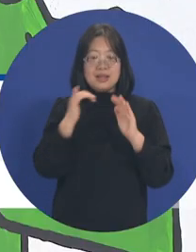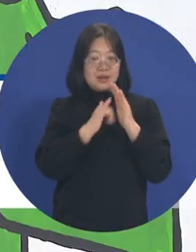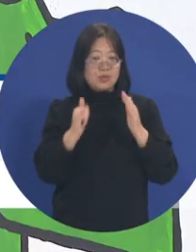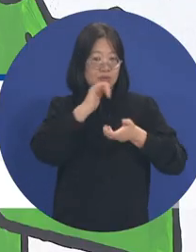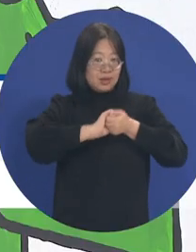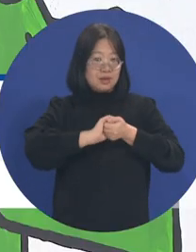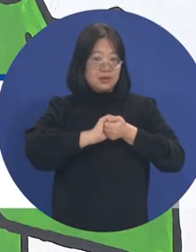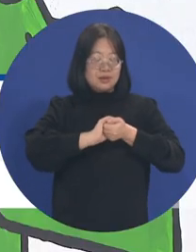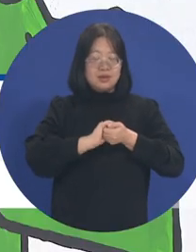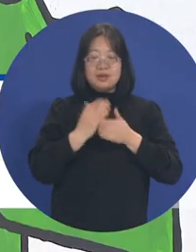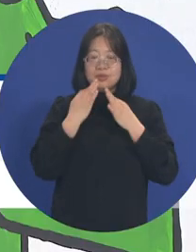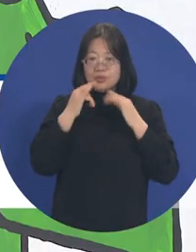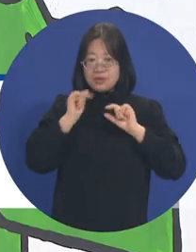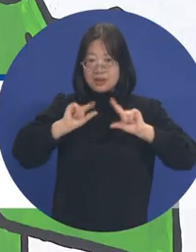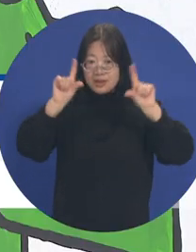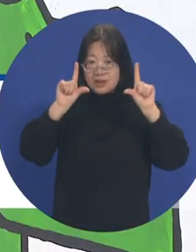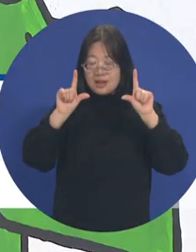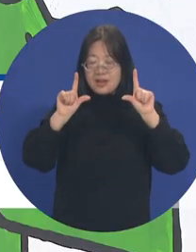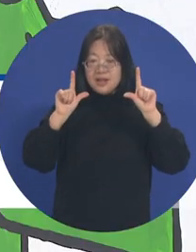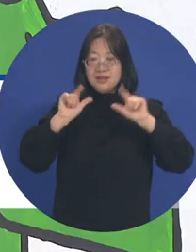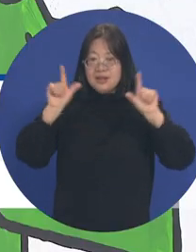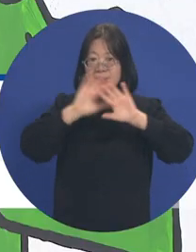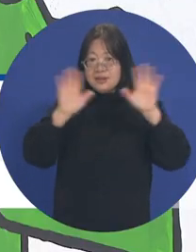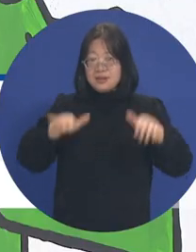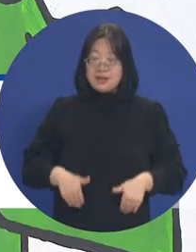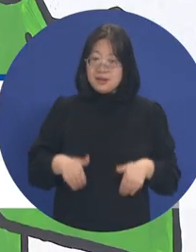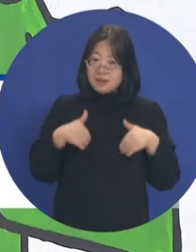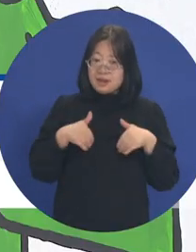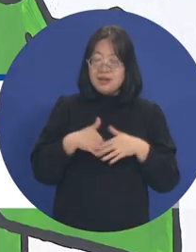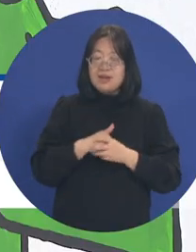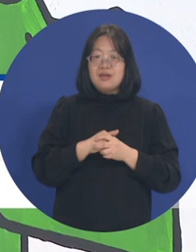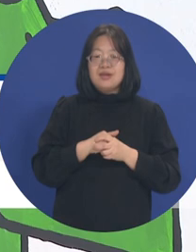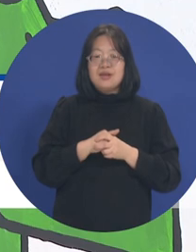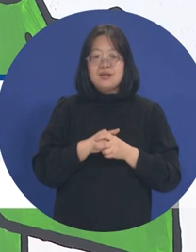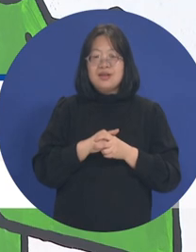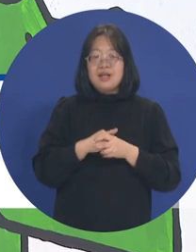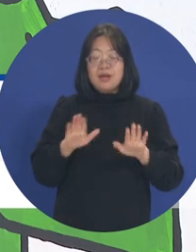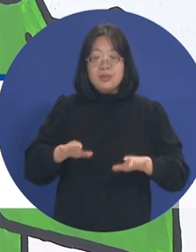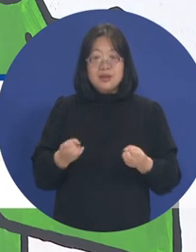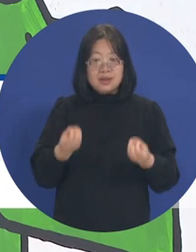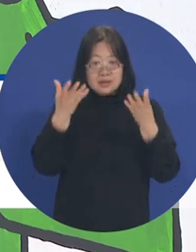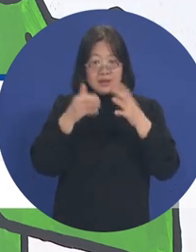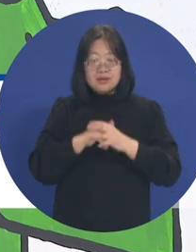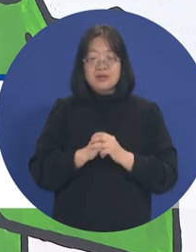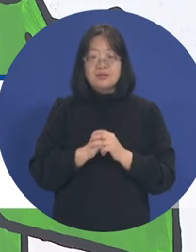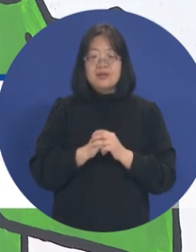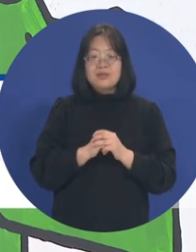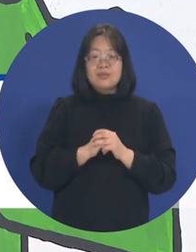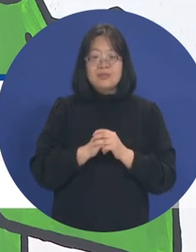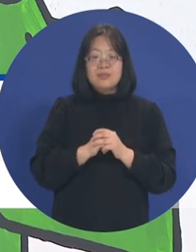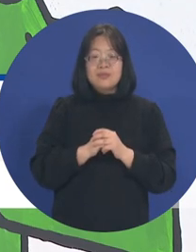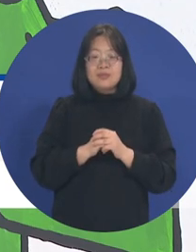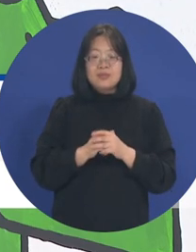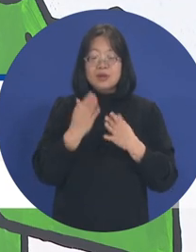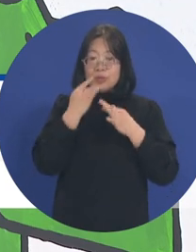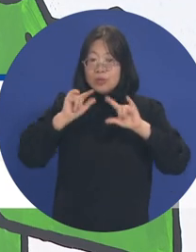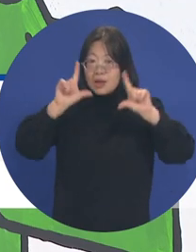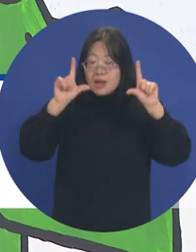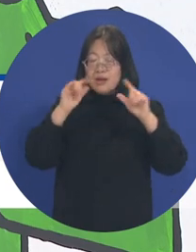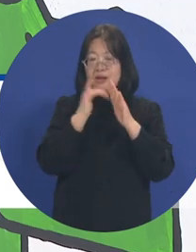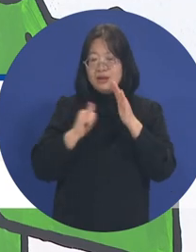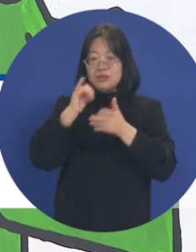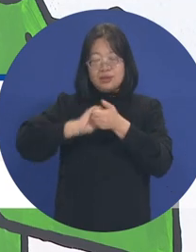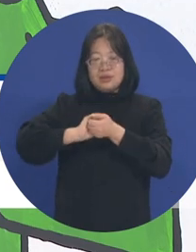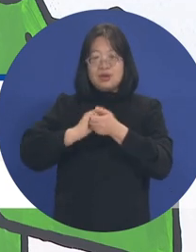가족 단위로 주말 같은 데 좀 날씨가 따뜻하고 그러면 뭐 요번 행사에도 좀 주말에는 조금